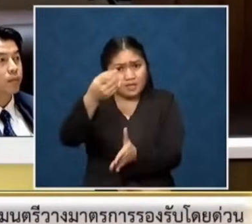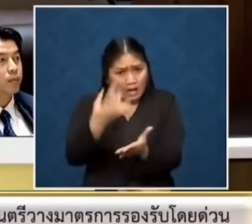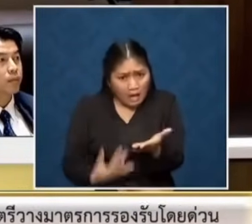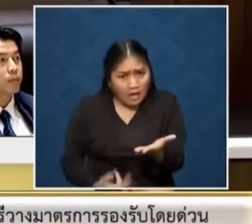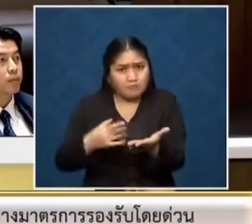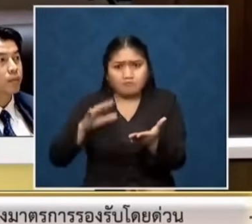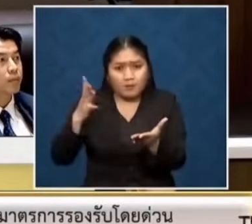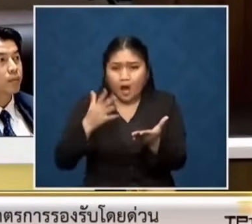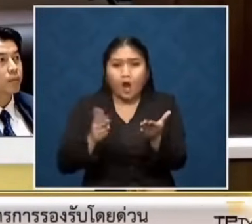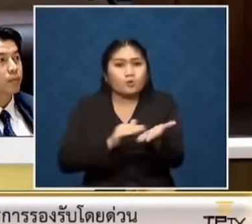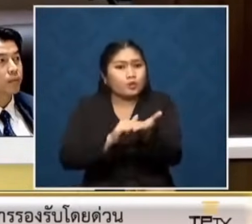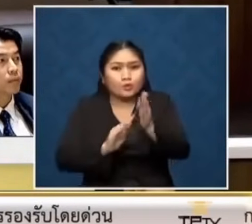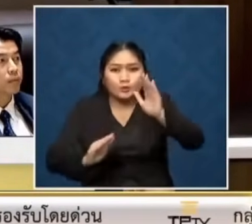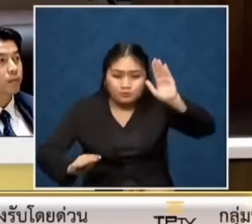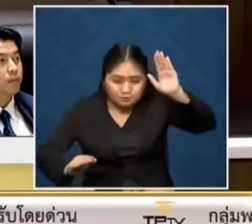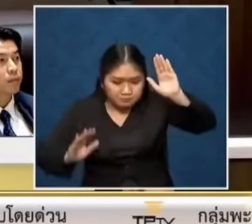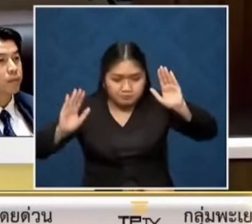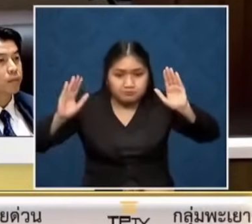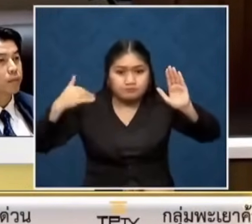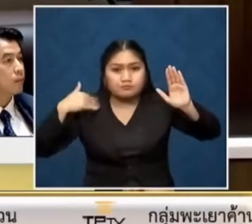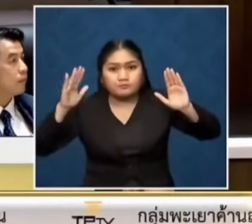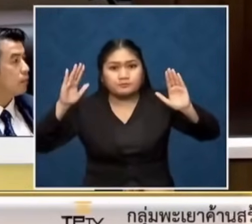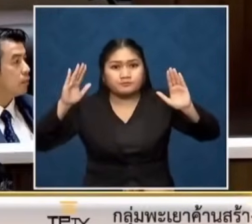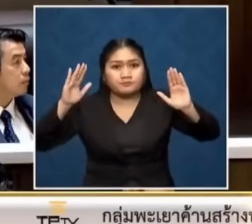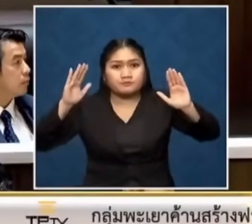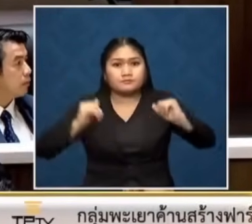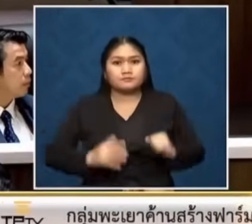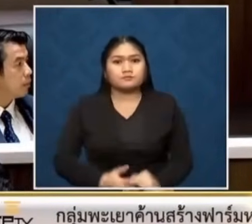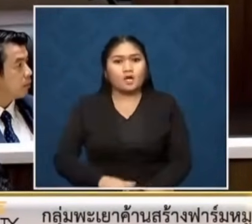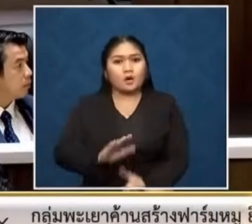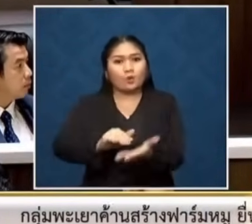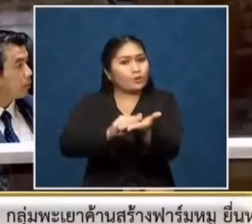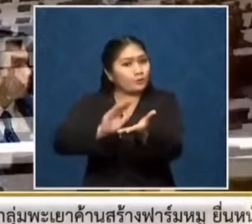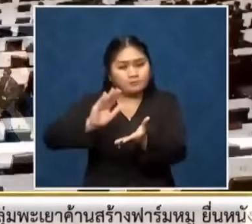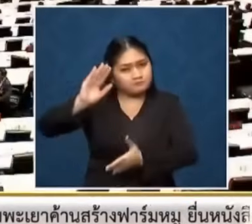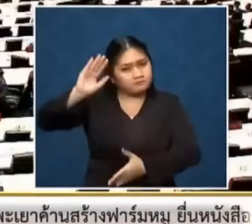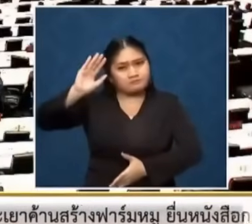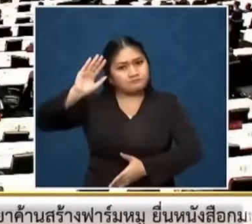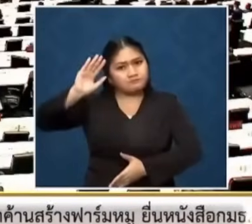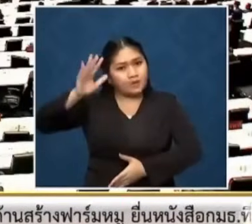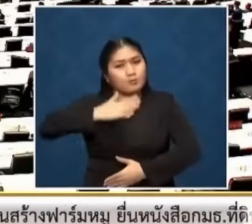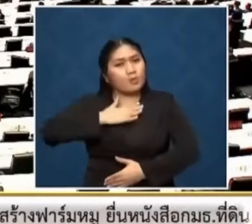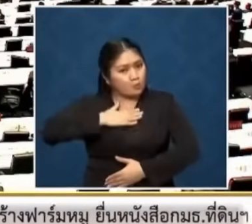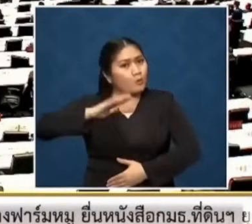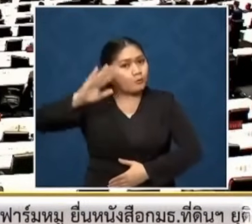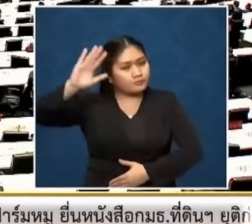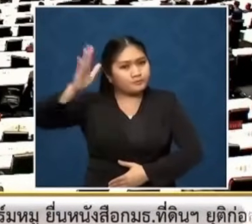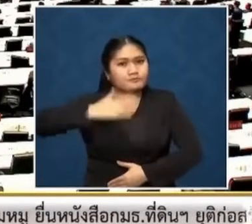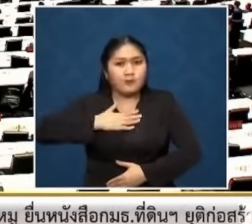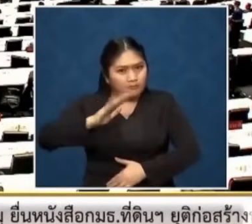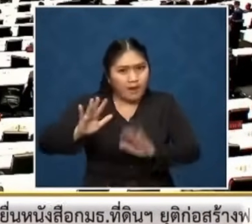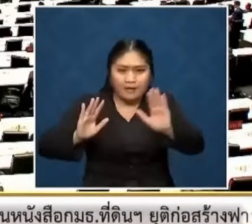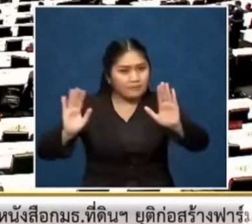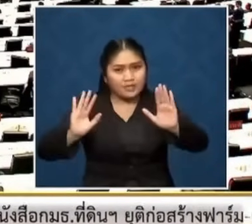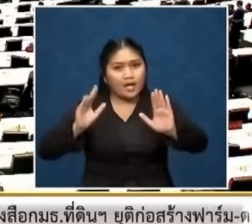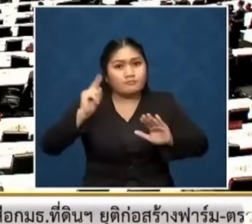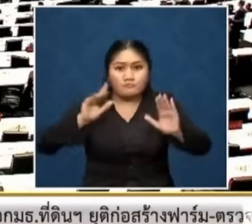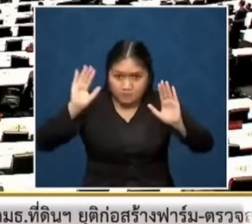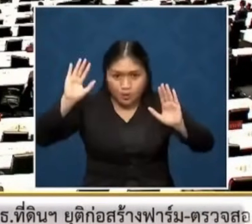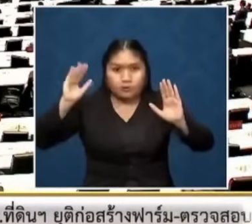สือนะคร ับ ว่าเหตุหนึ่งครับ คือเช่นไรครับ ท่านประธานที่เคารพครับผมประท้วงครับ ดังนั้นของผมเกรงครับท่านประธาน ยก